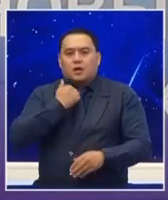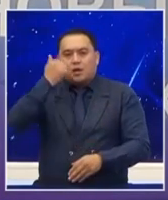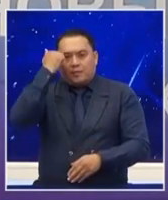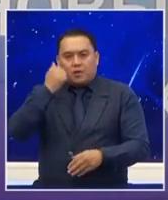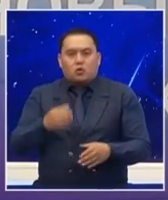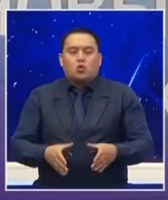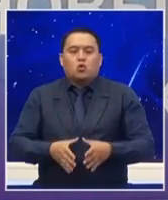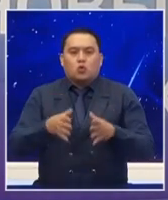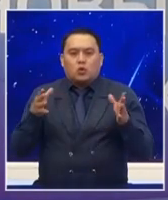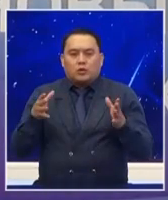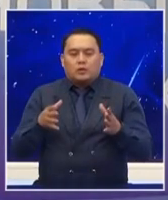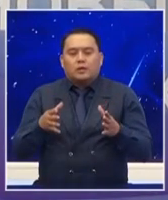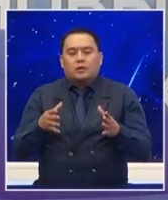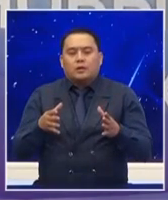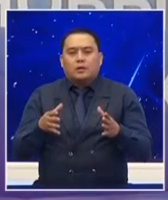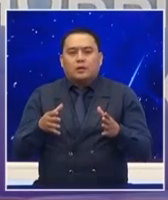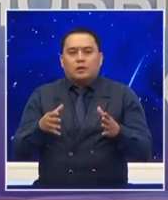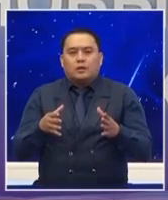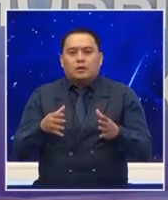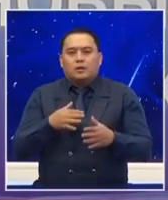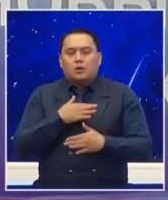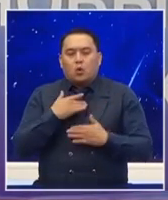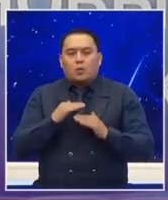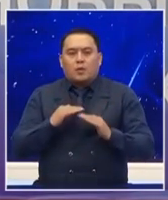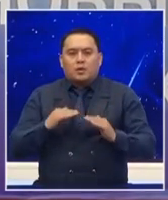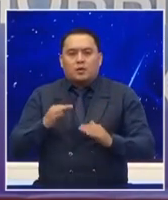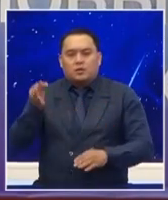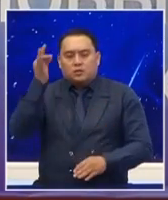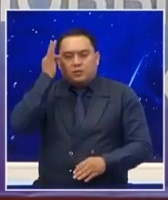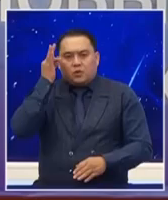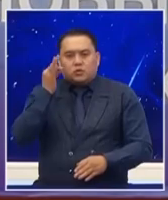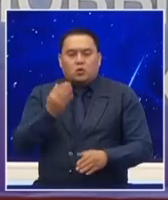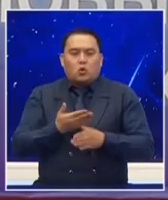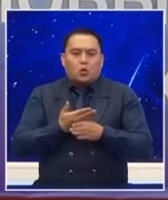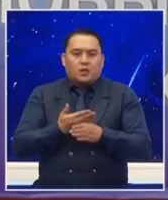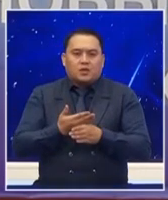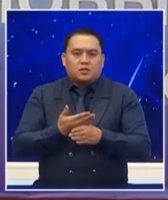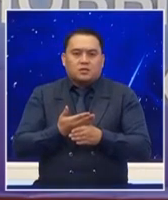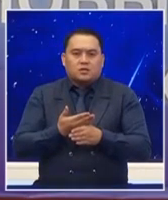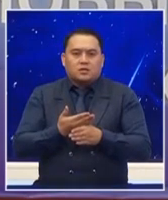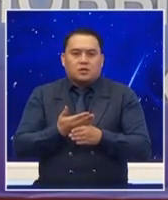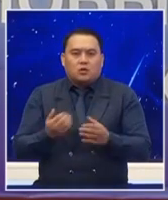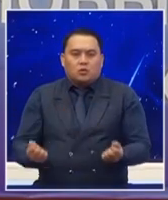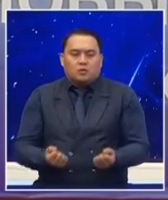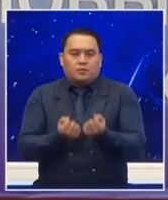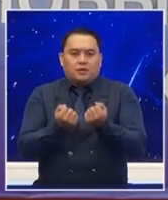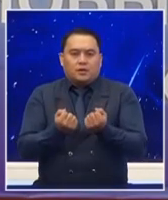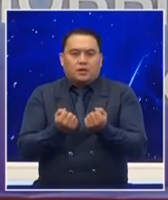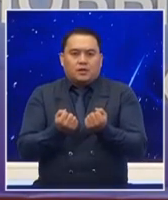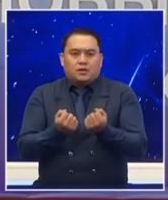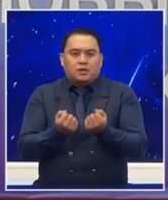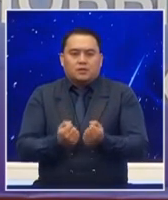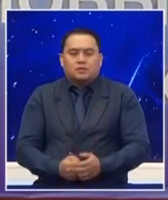қайырымдылық қорына рахмет. Көп балалы аналарды еске алып, осылай қайырымдылық